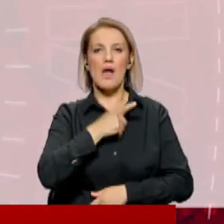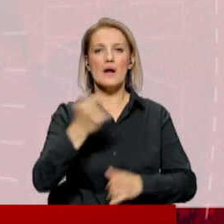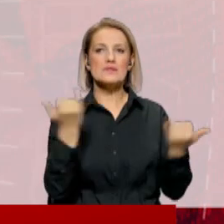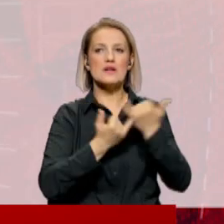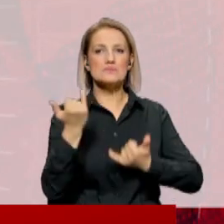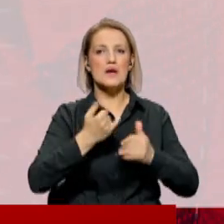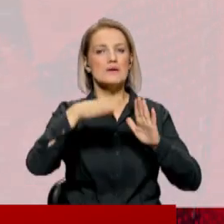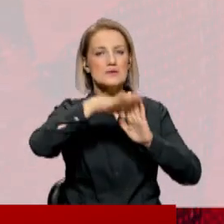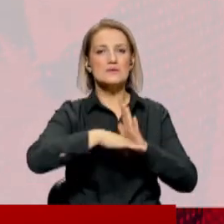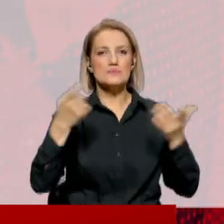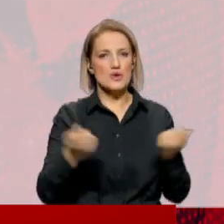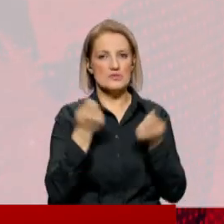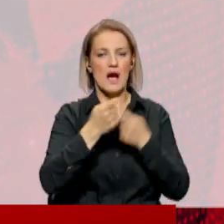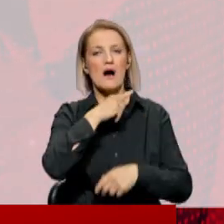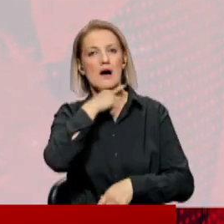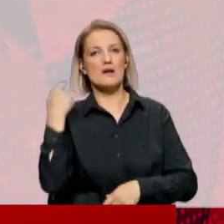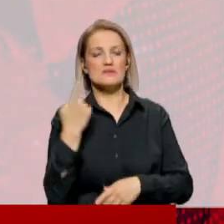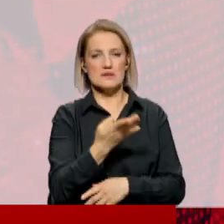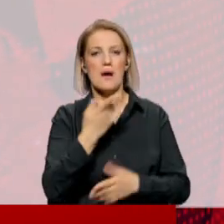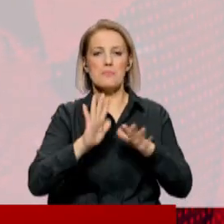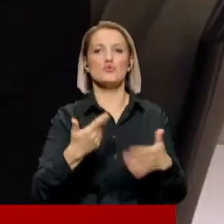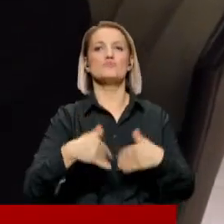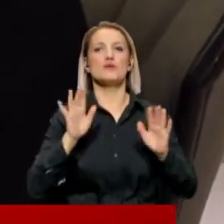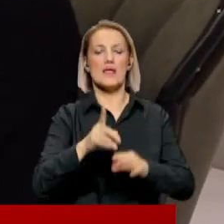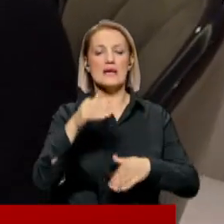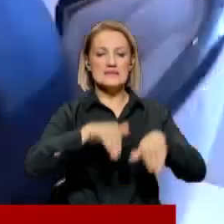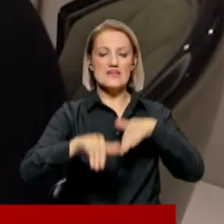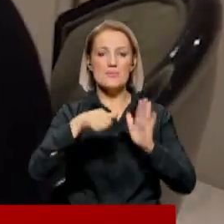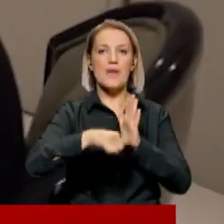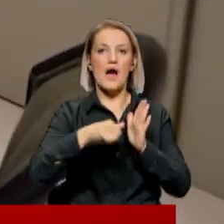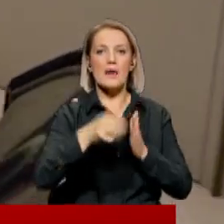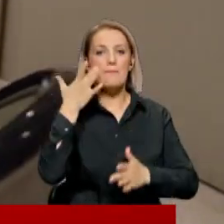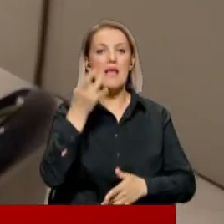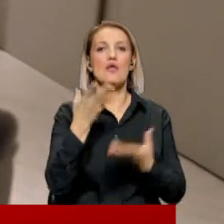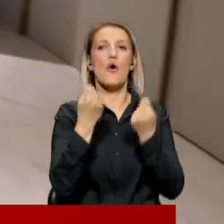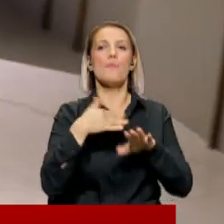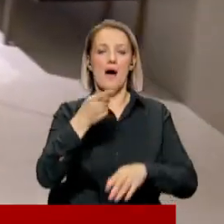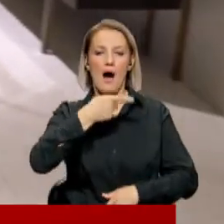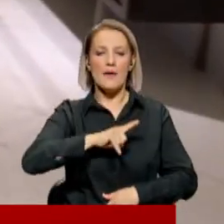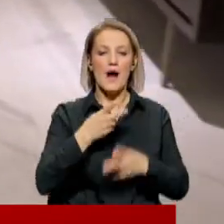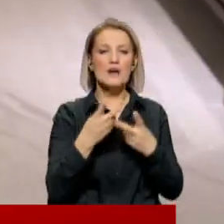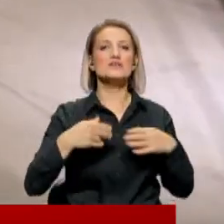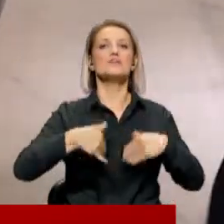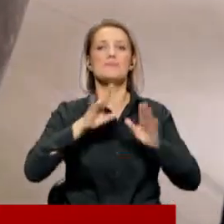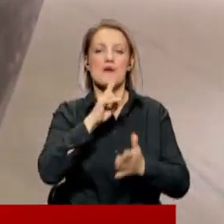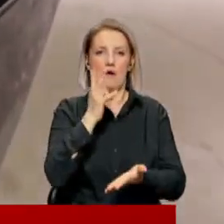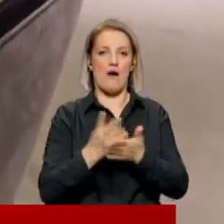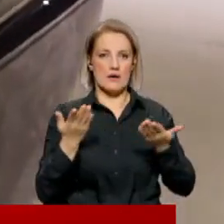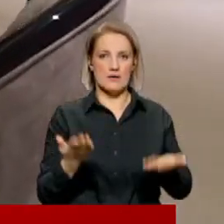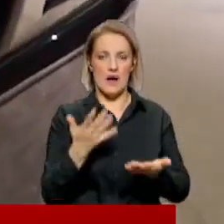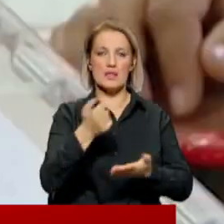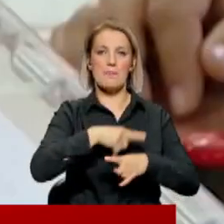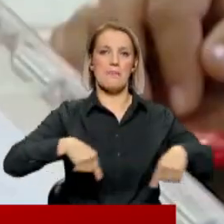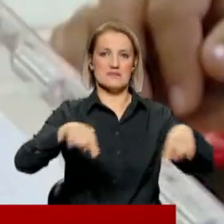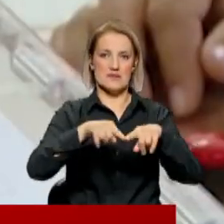tartışmasını indirgemeye çalışanlar asla sekteye uğratamayacaktır. Seçim tarihi belli olmadan adaylarını açıklamamakta da kararlı altılı